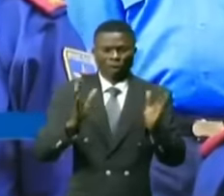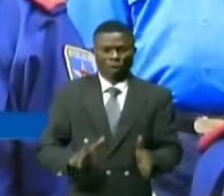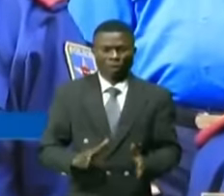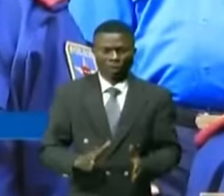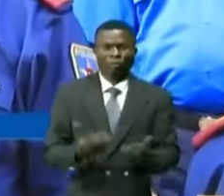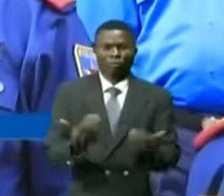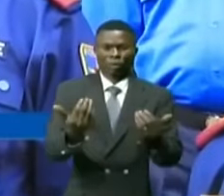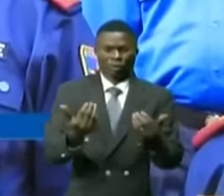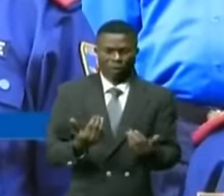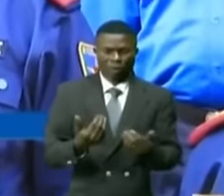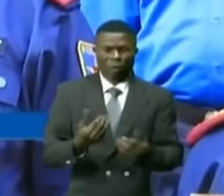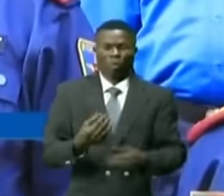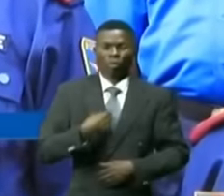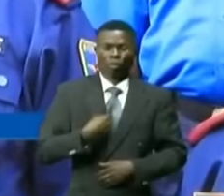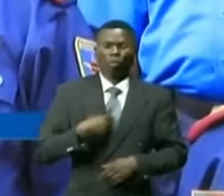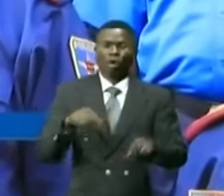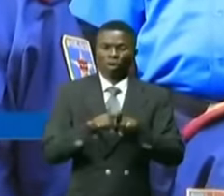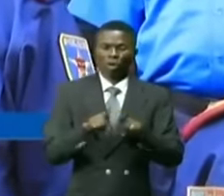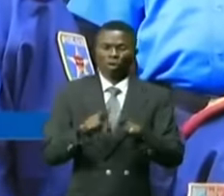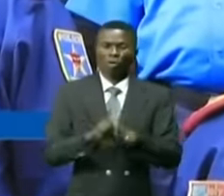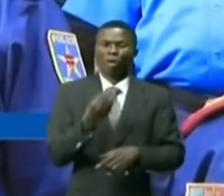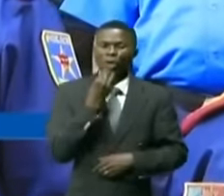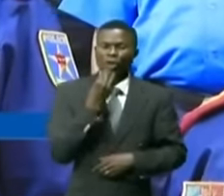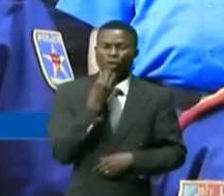L'inspection générale de la police nationale congolaise